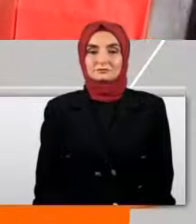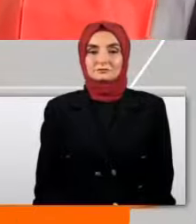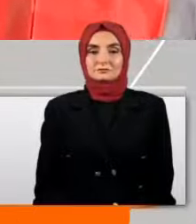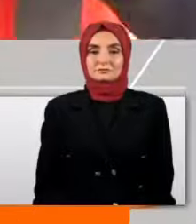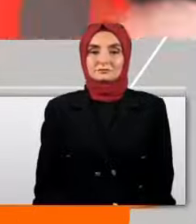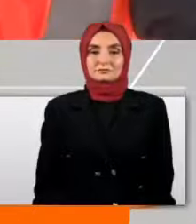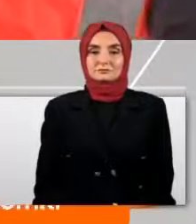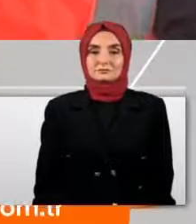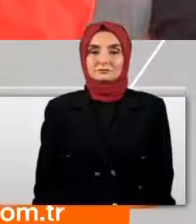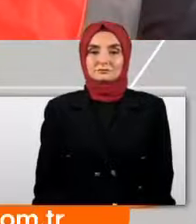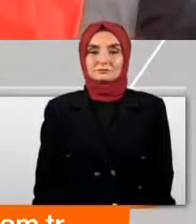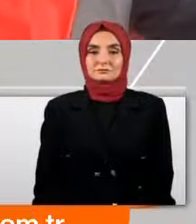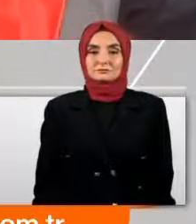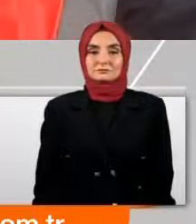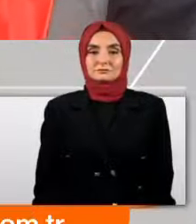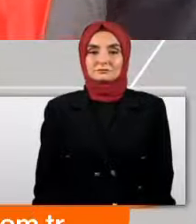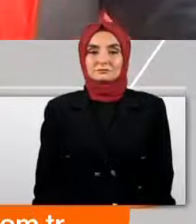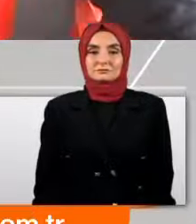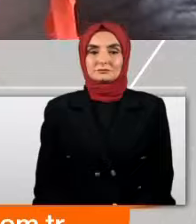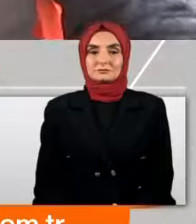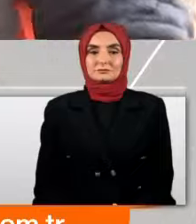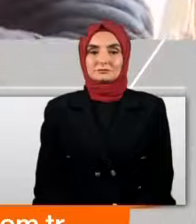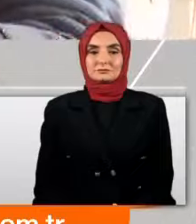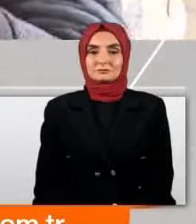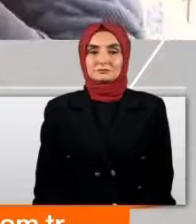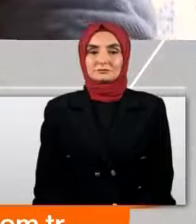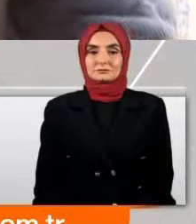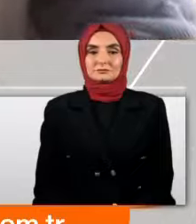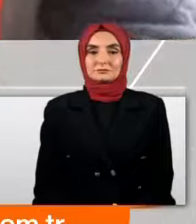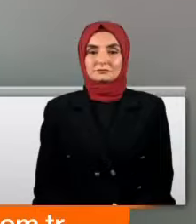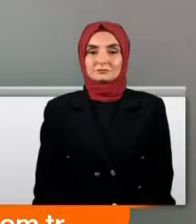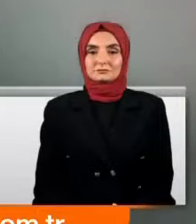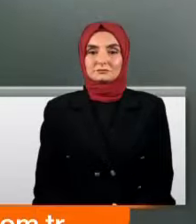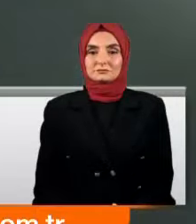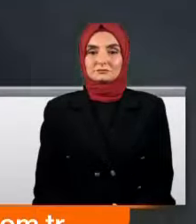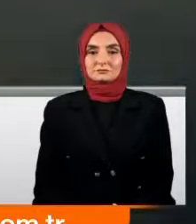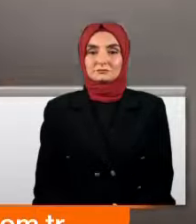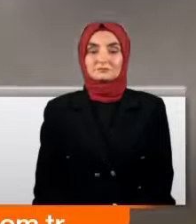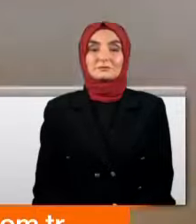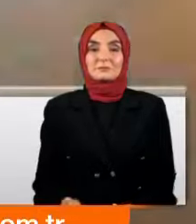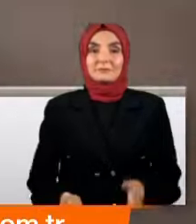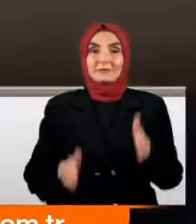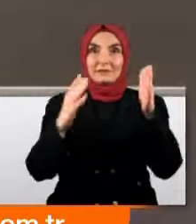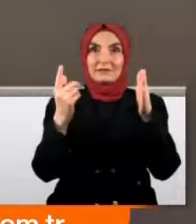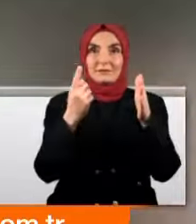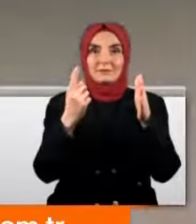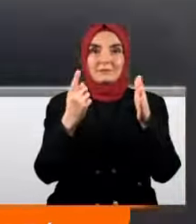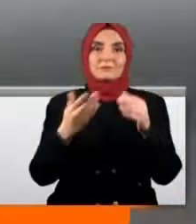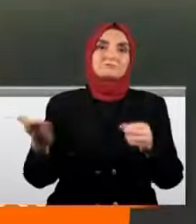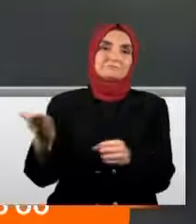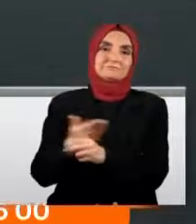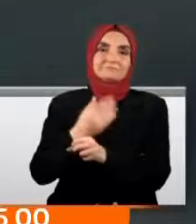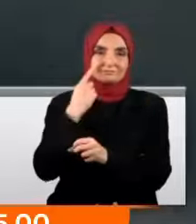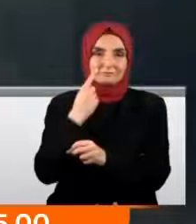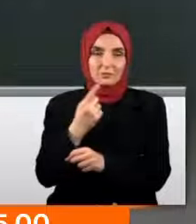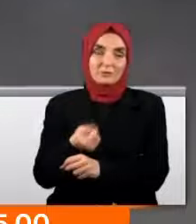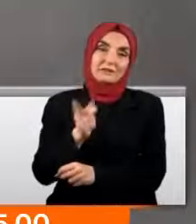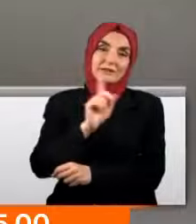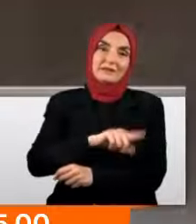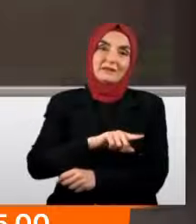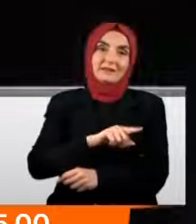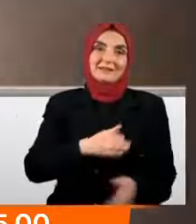kimse yoktu. Buraya başladık. Benim arkadaşım buradaydı. Köpek vardı. Zile bastı, kaçmadılar. Binalardan biri yıkılınca diğerindeki